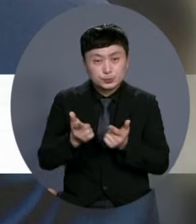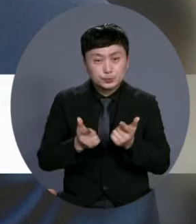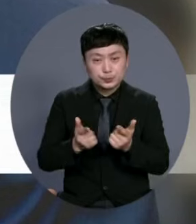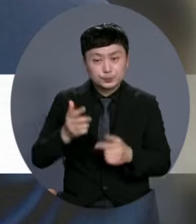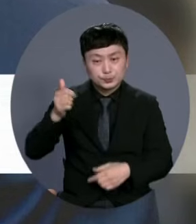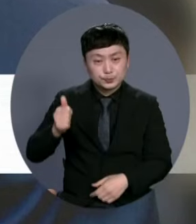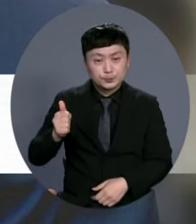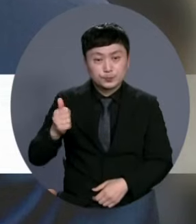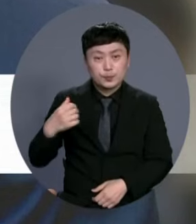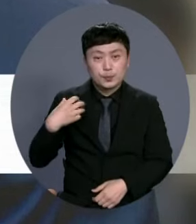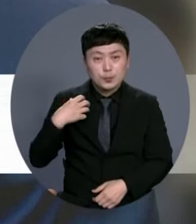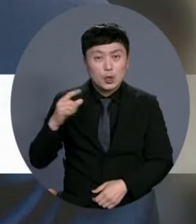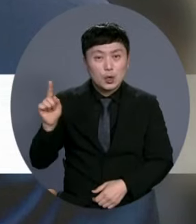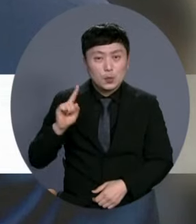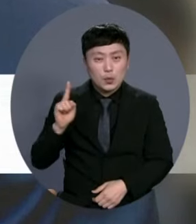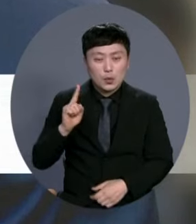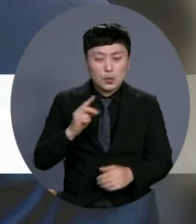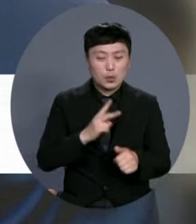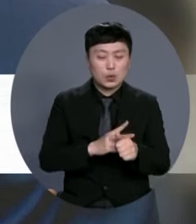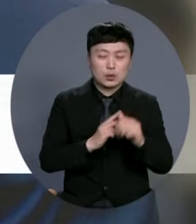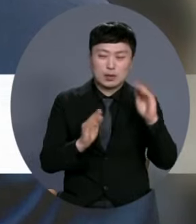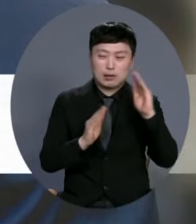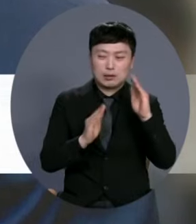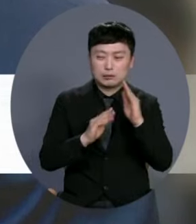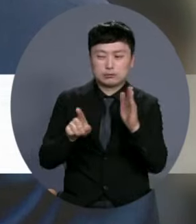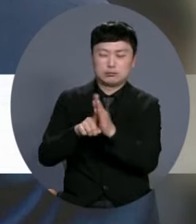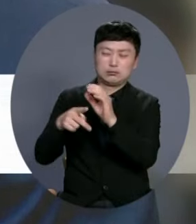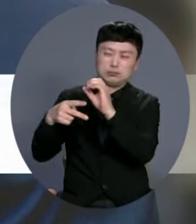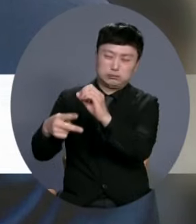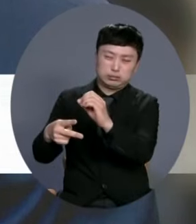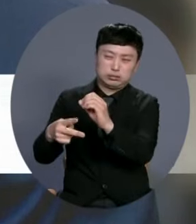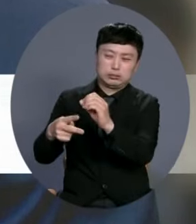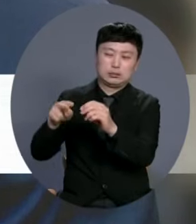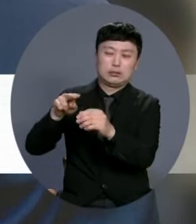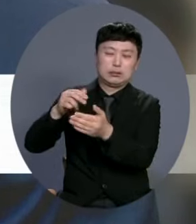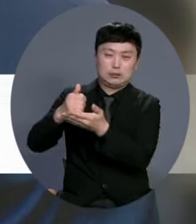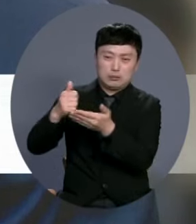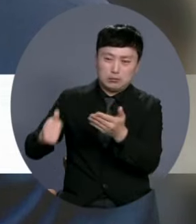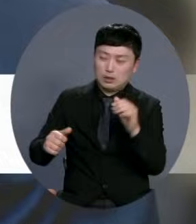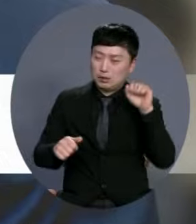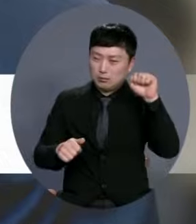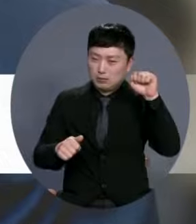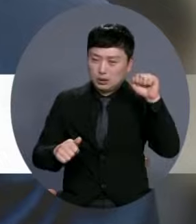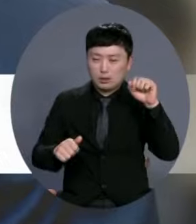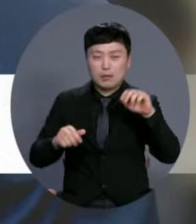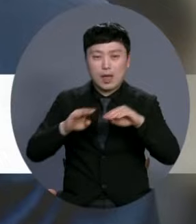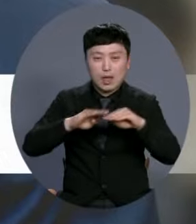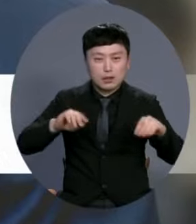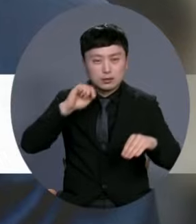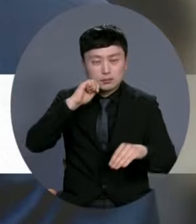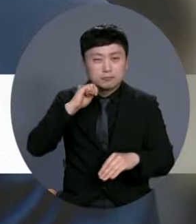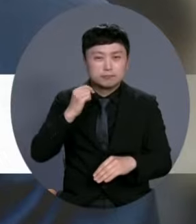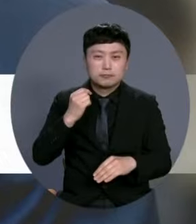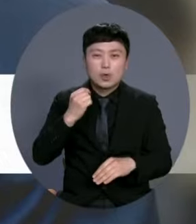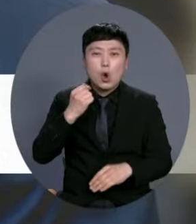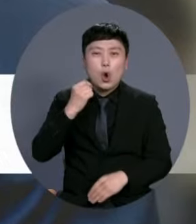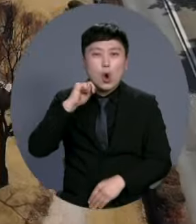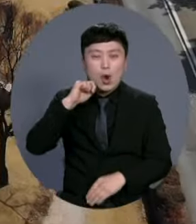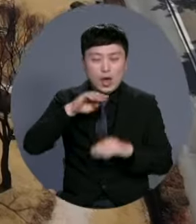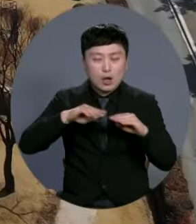총장은 구성원들의 신뢰를 잃은 채 퇴 압박을 받고 있어 수습이 쉽지 않아 보입니다 보도의 박재영